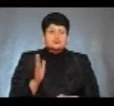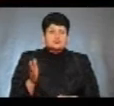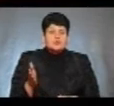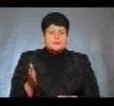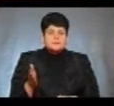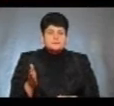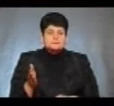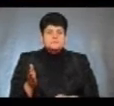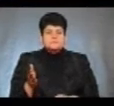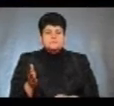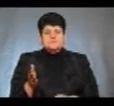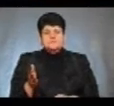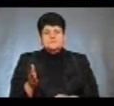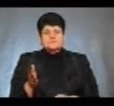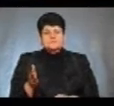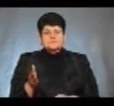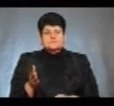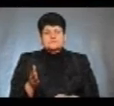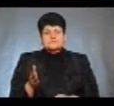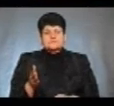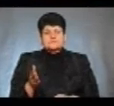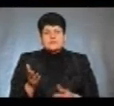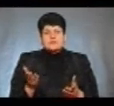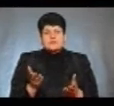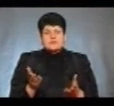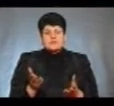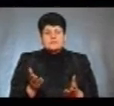Бачите, навіть і стрижку якось